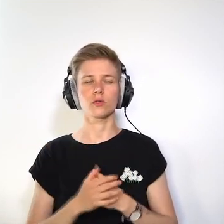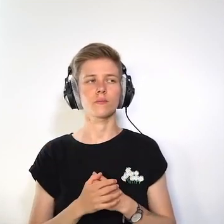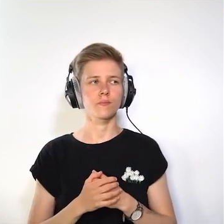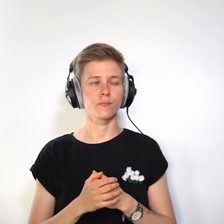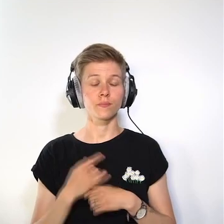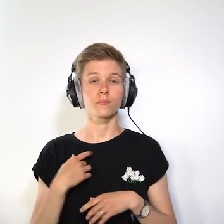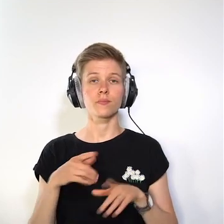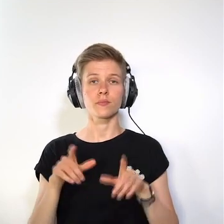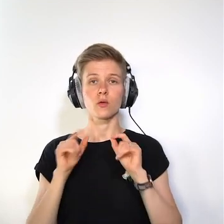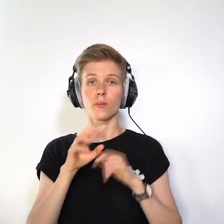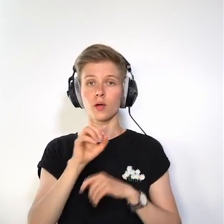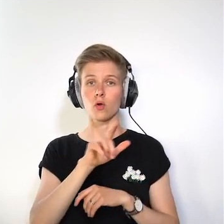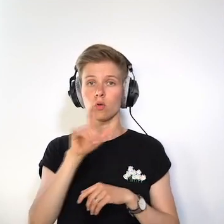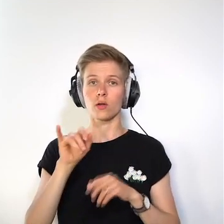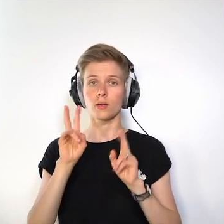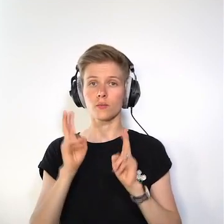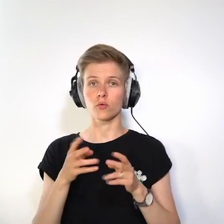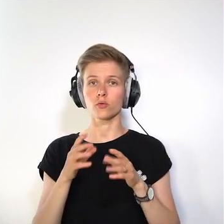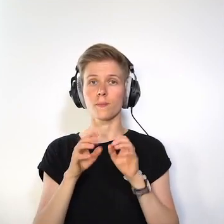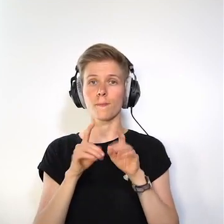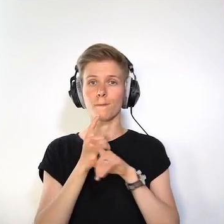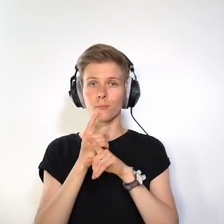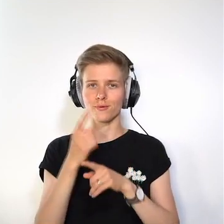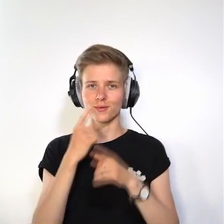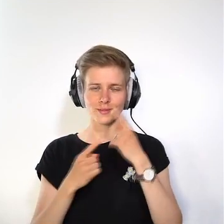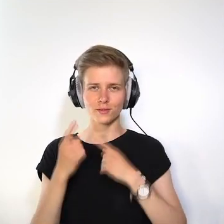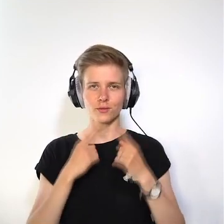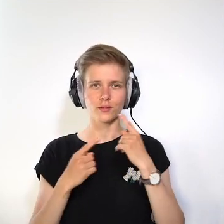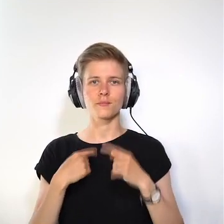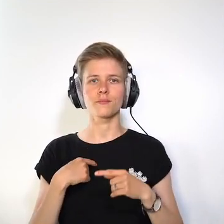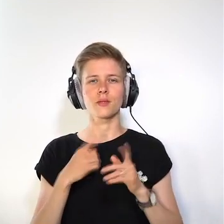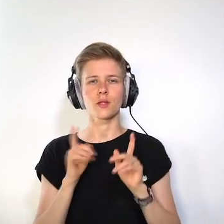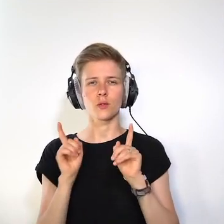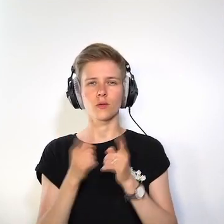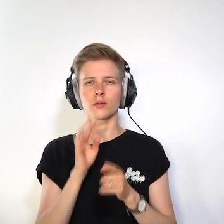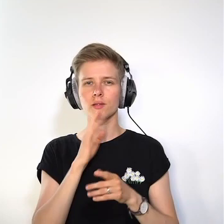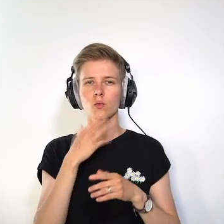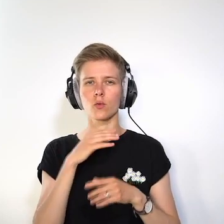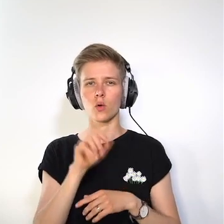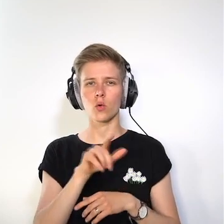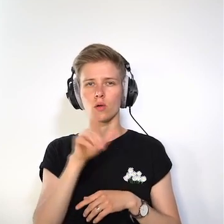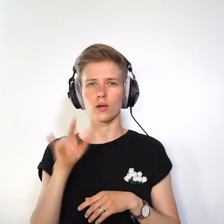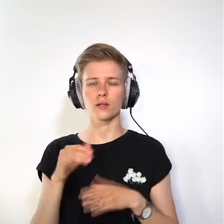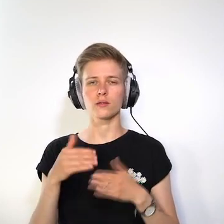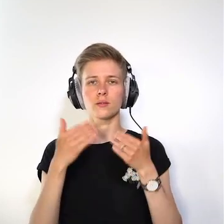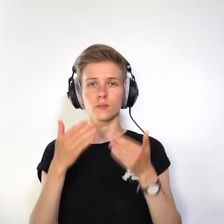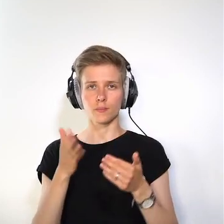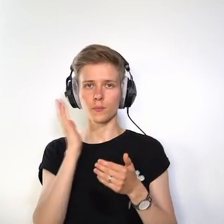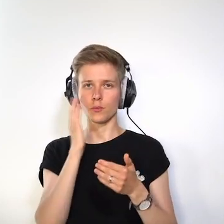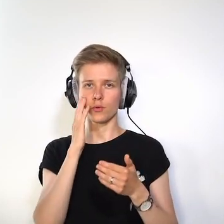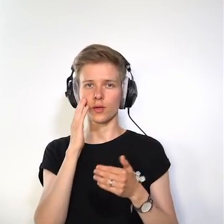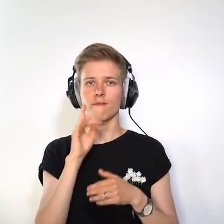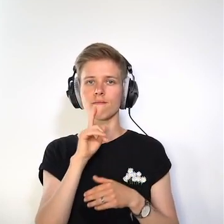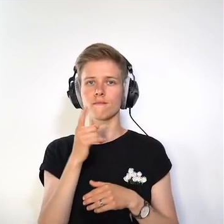me saatiin Olli myös mukaan keskusteluun, joten mä esittelen sut lyhyesti ja sitten mä pyytäisin sua ehkä vastaamaan